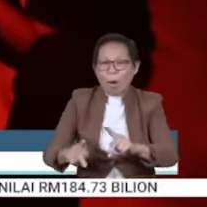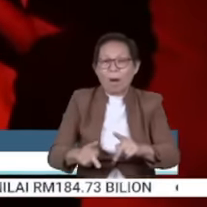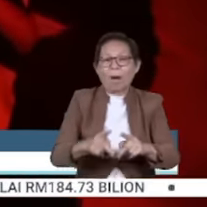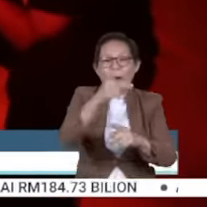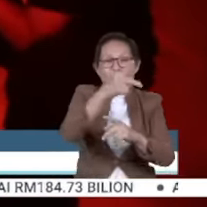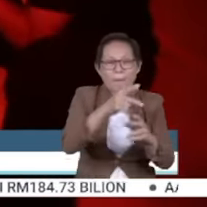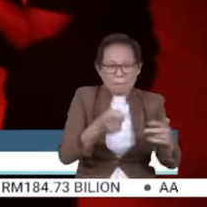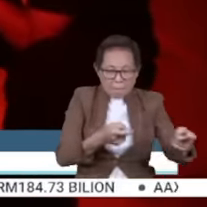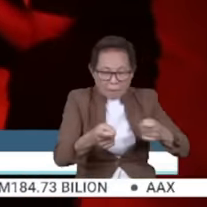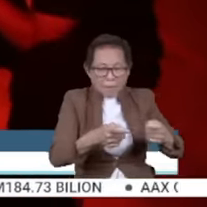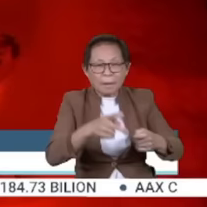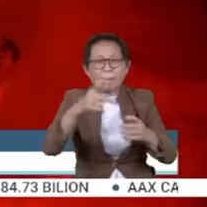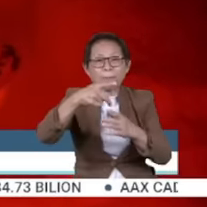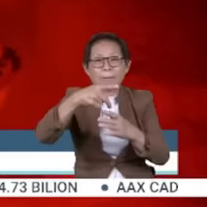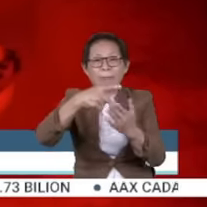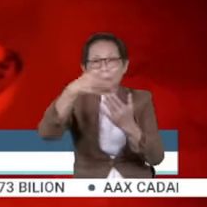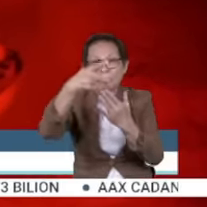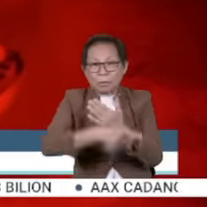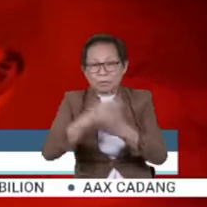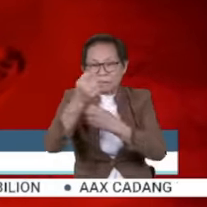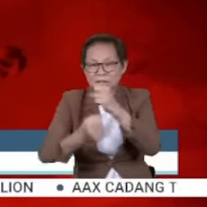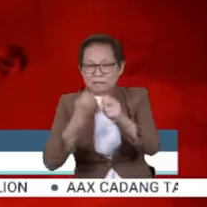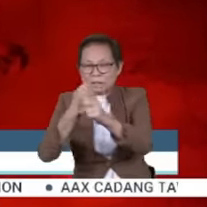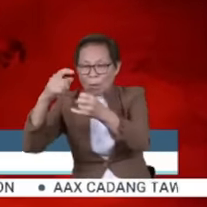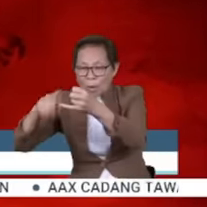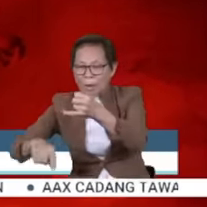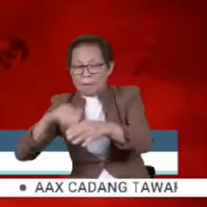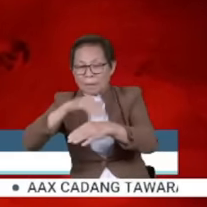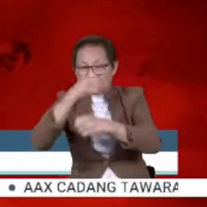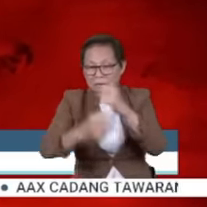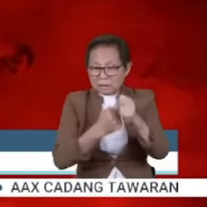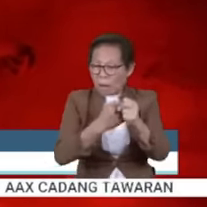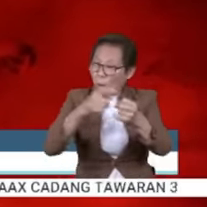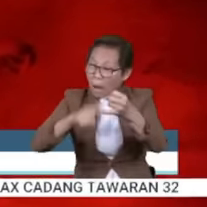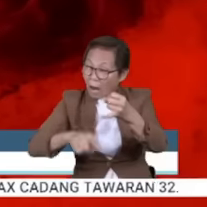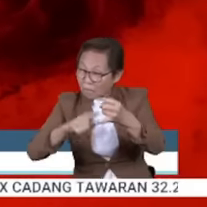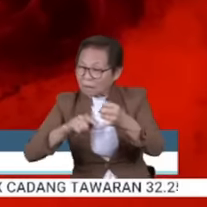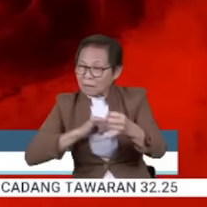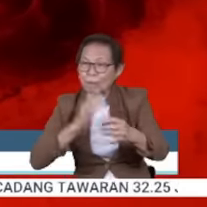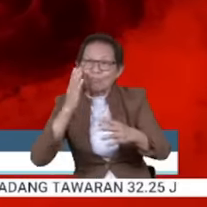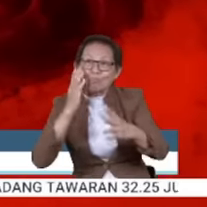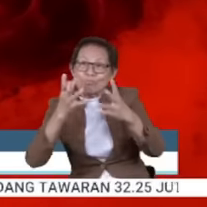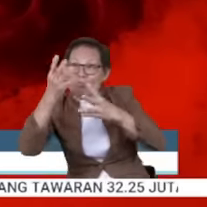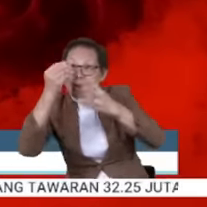tahun lahir dan pada tahun itulah saya pertama kali